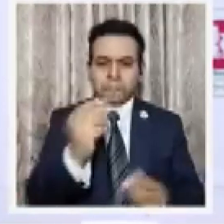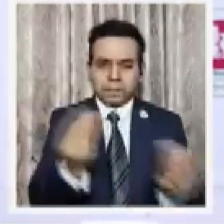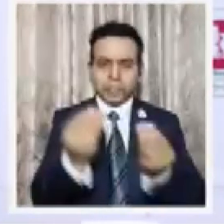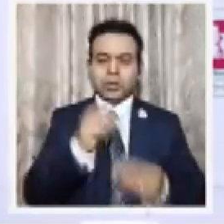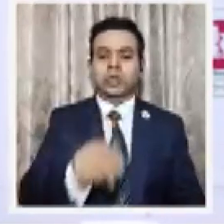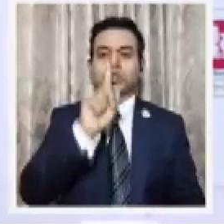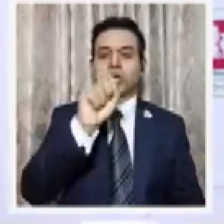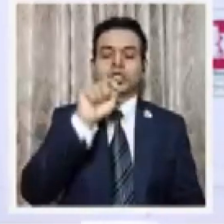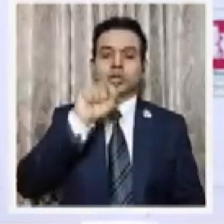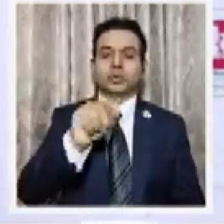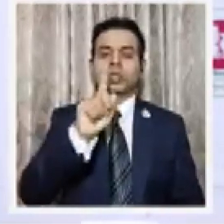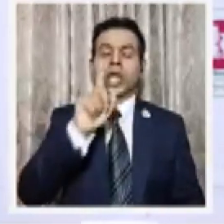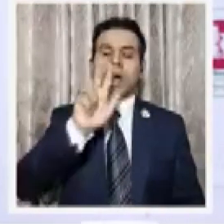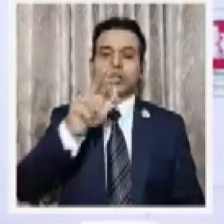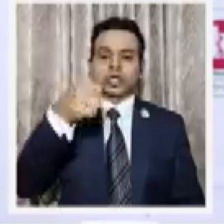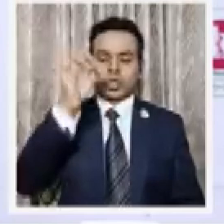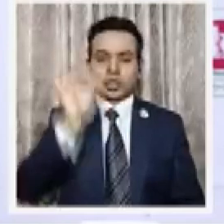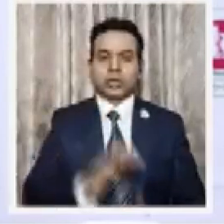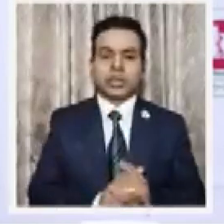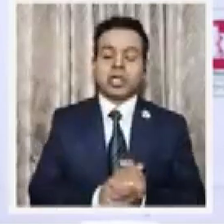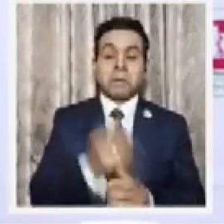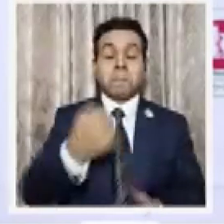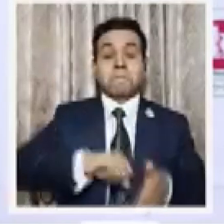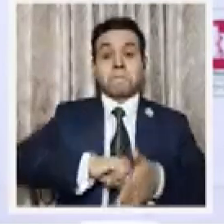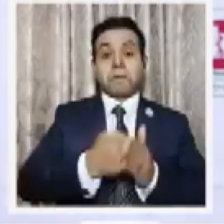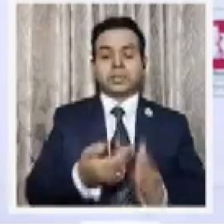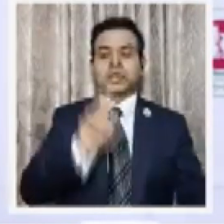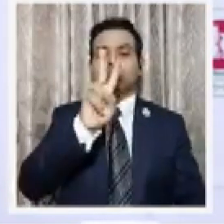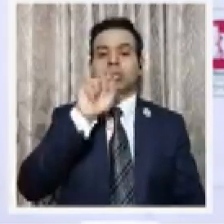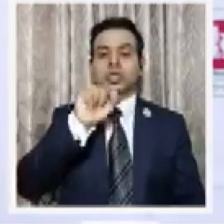আছেন 65.36%, মাঝারি ঝুঁকিতে আছেন